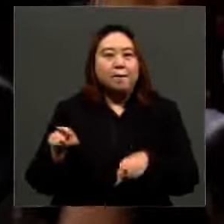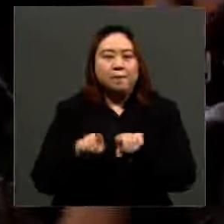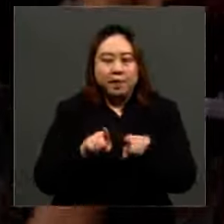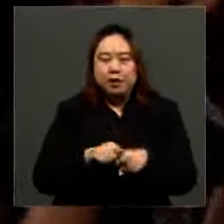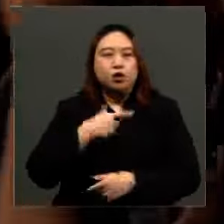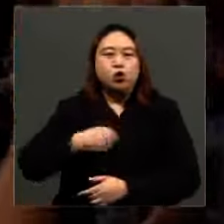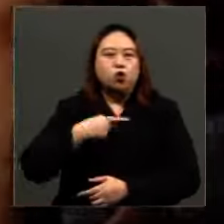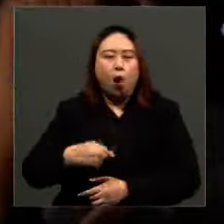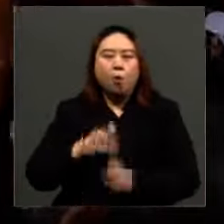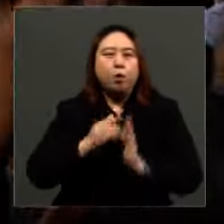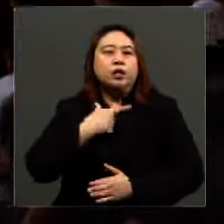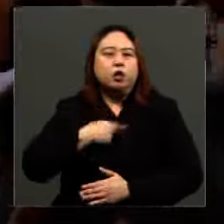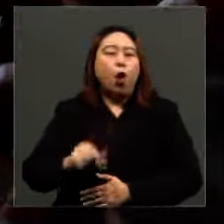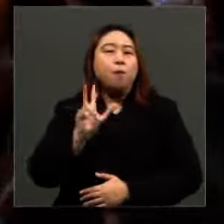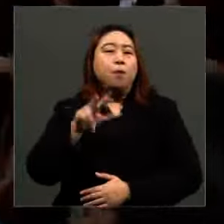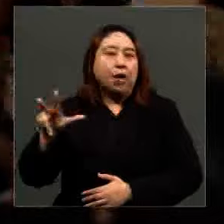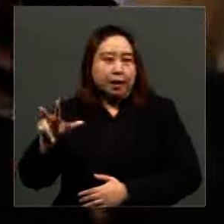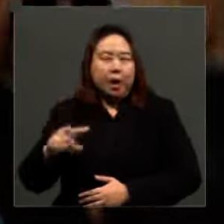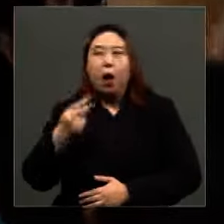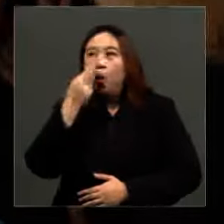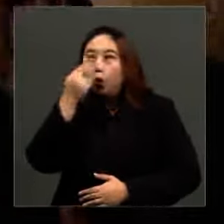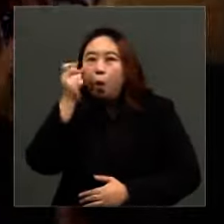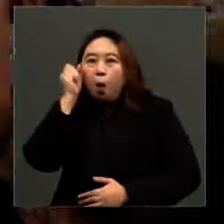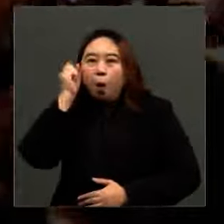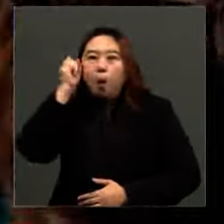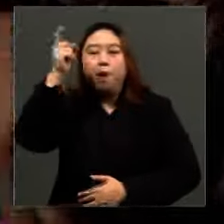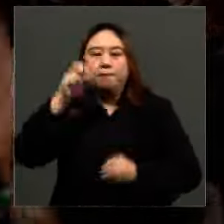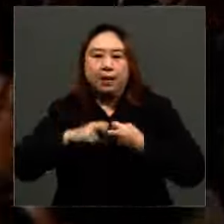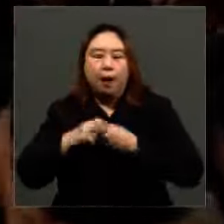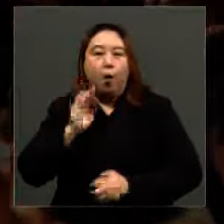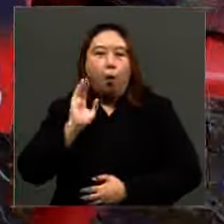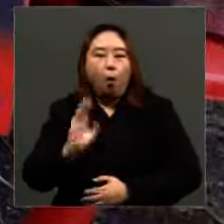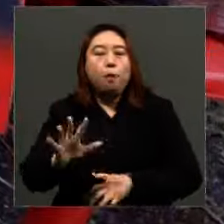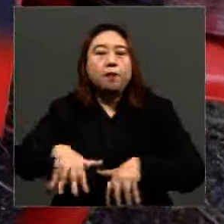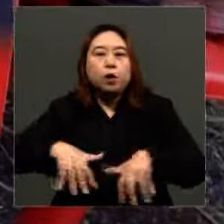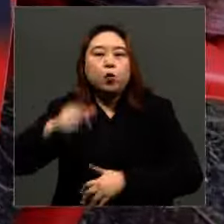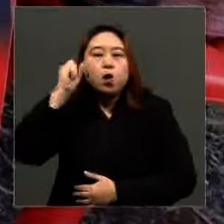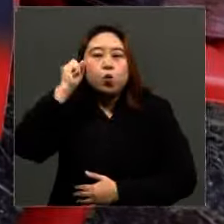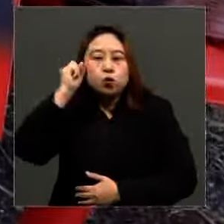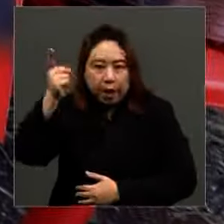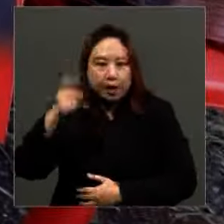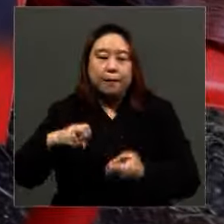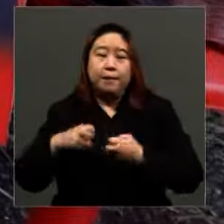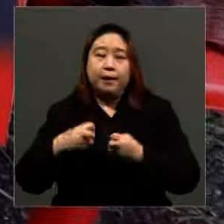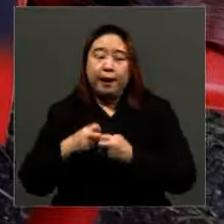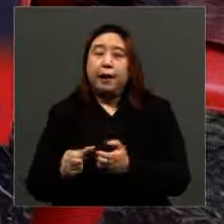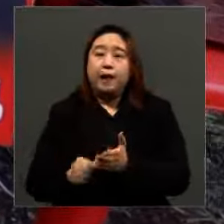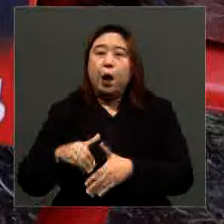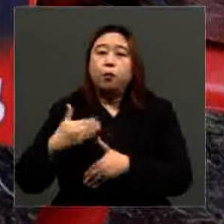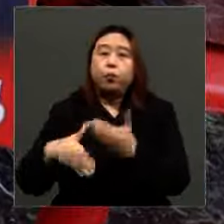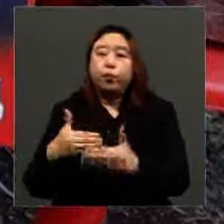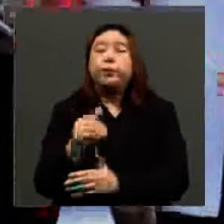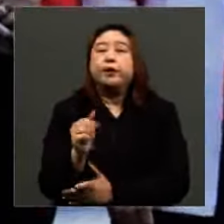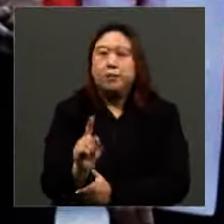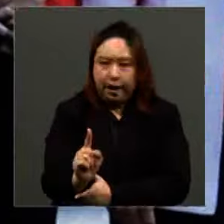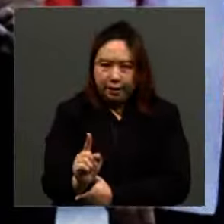พรรคทำให้คนเข้าใจในอุดมการณ์ของพรรคเข้าใจปัญหาของประชาชนและทิศทางการแก้ไขปัญหามากขึ้นถือว่า